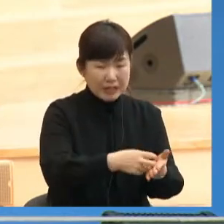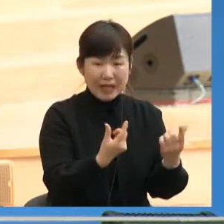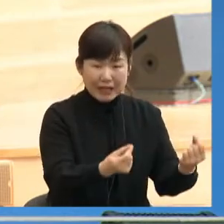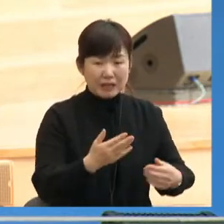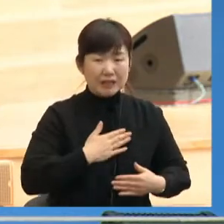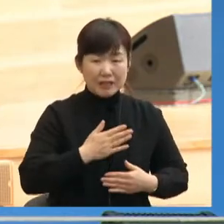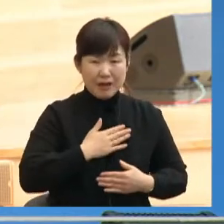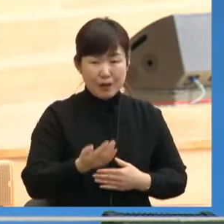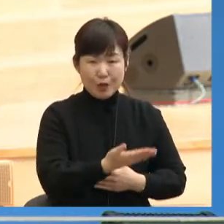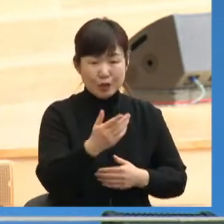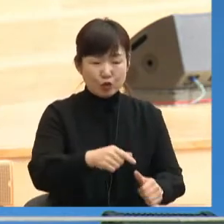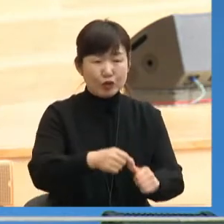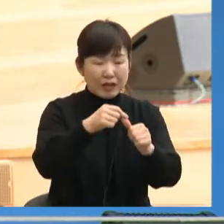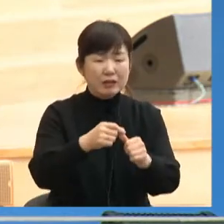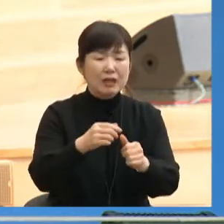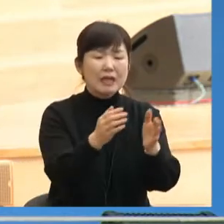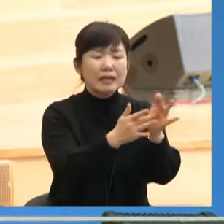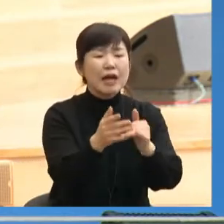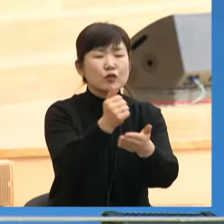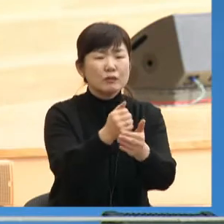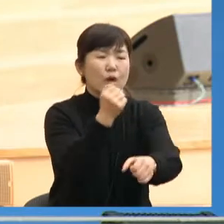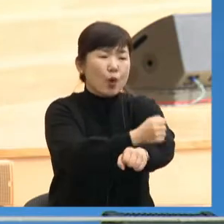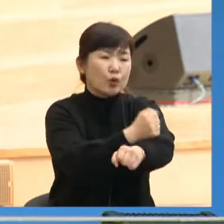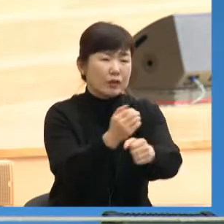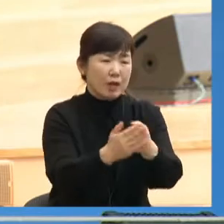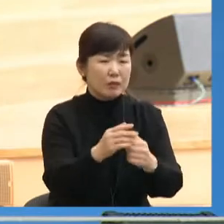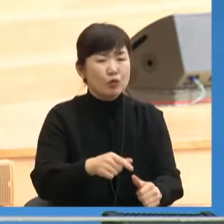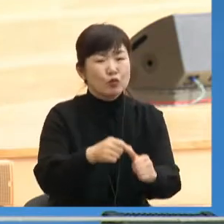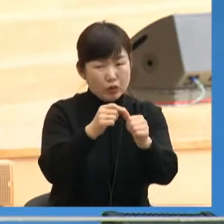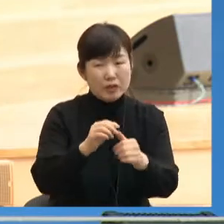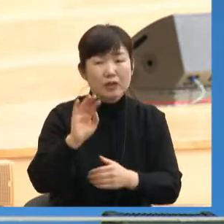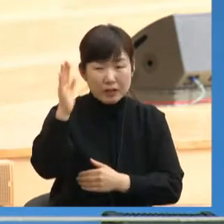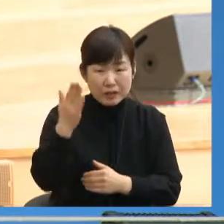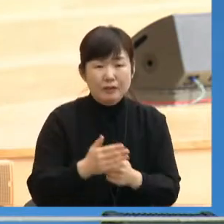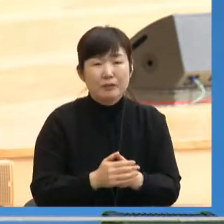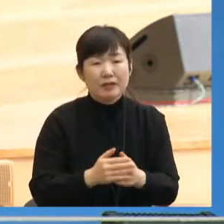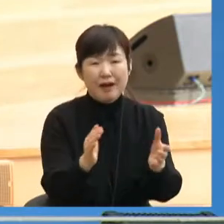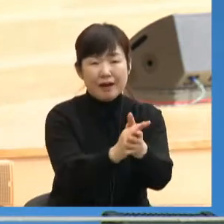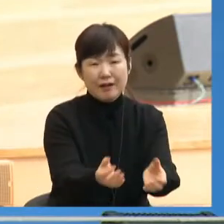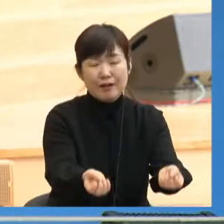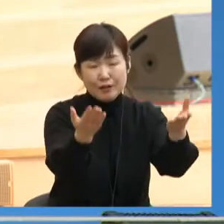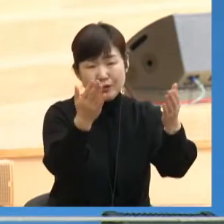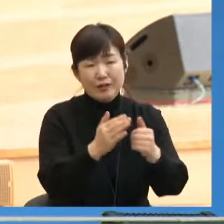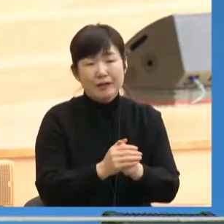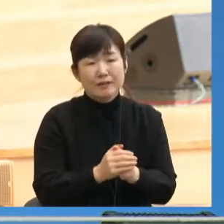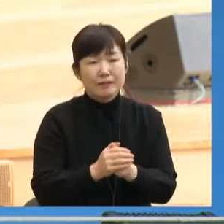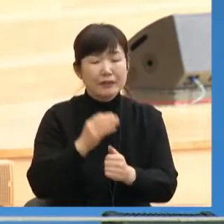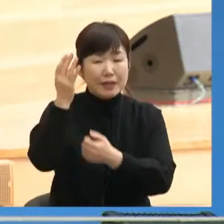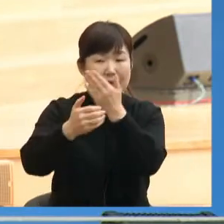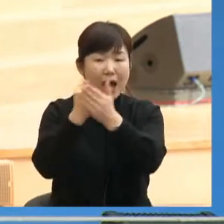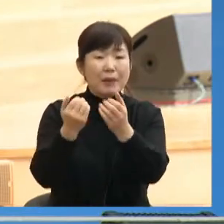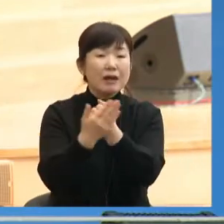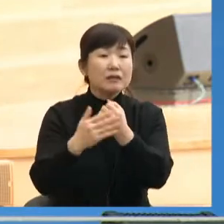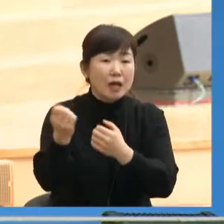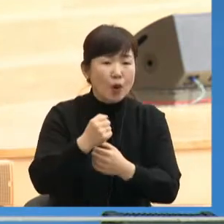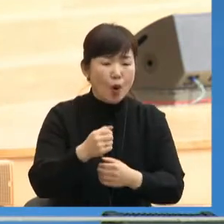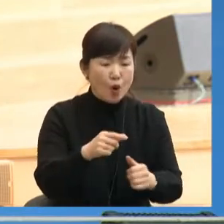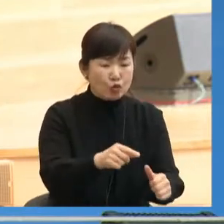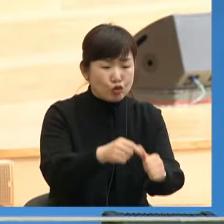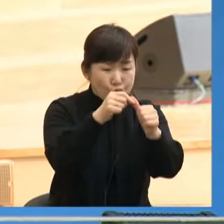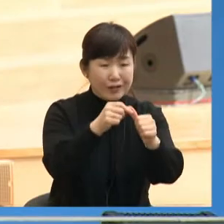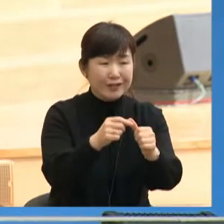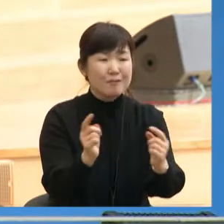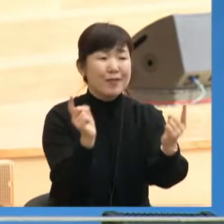구원한 것은 예수님의 공로 때문에 우리가 구원받은 거예요. 할렐루야. 아멘. 하나님의 은혜로 우리에게 구원이